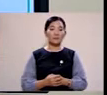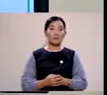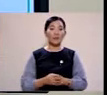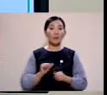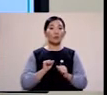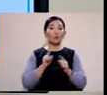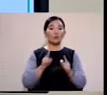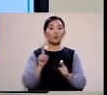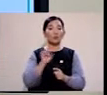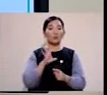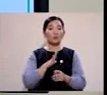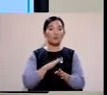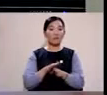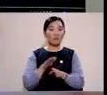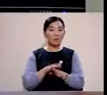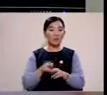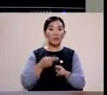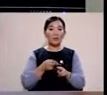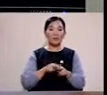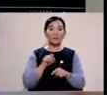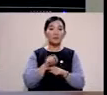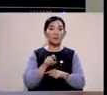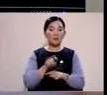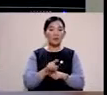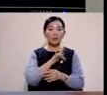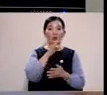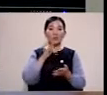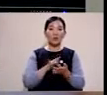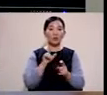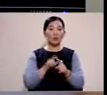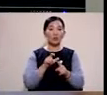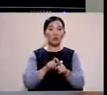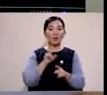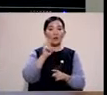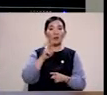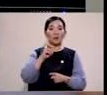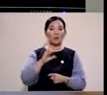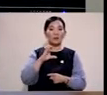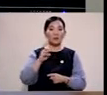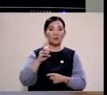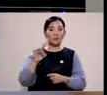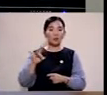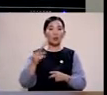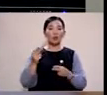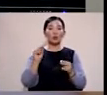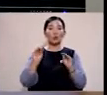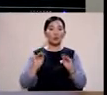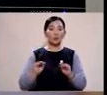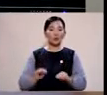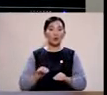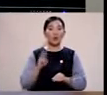Mustaqil bajarish uchun topshiriqlar. Shahar so'ziga klaster tuzing. Vataningiz